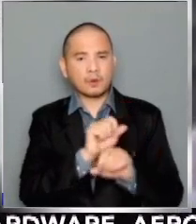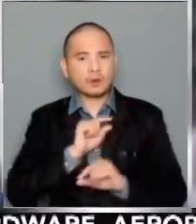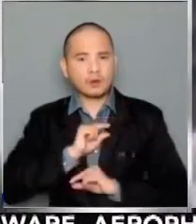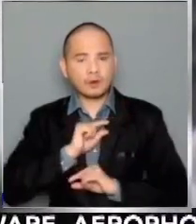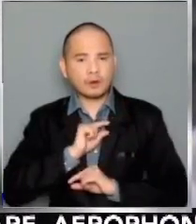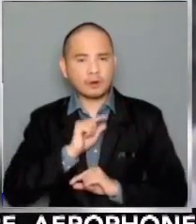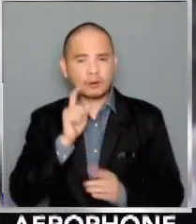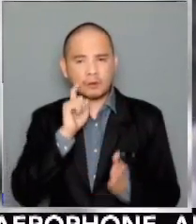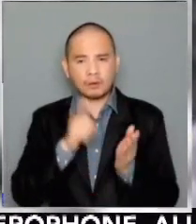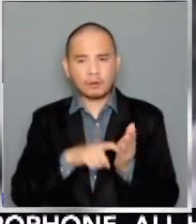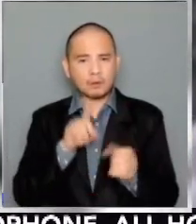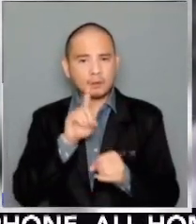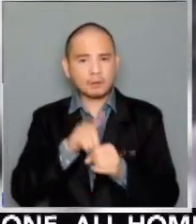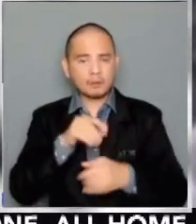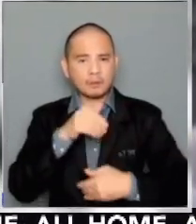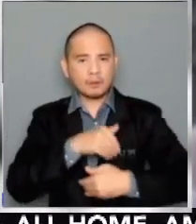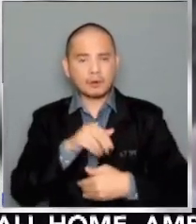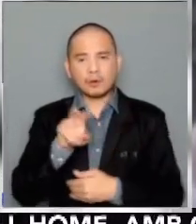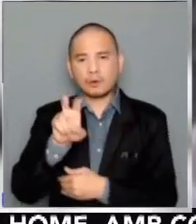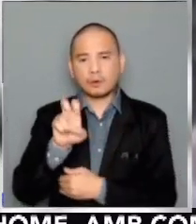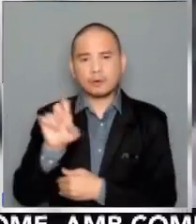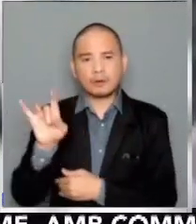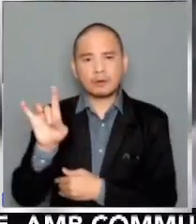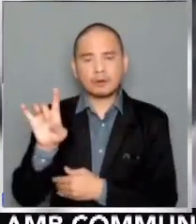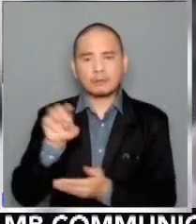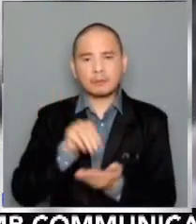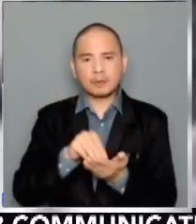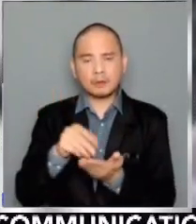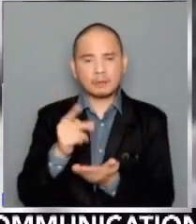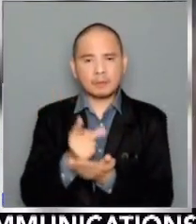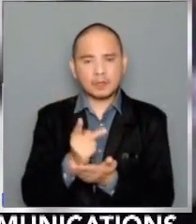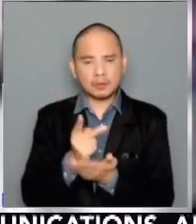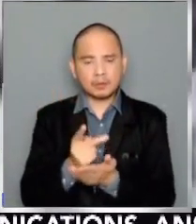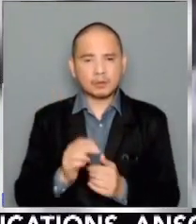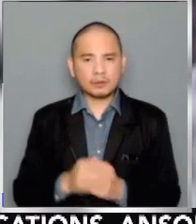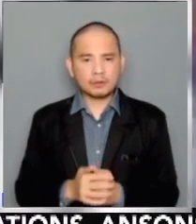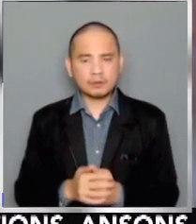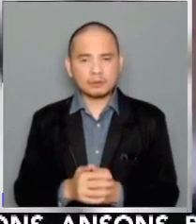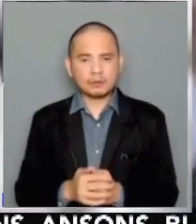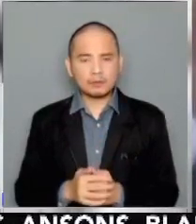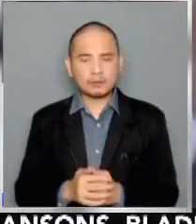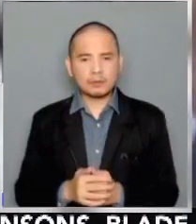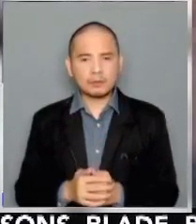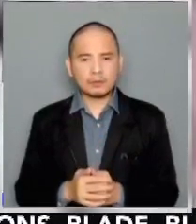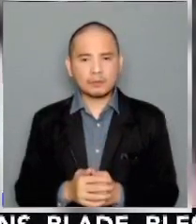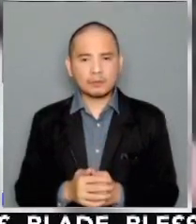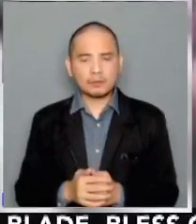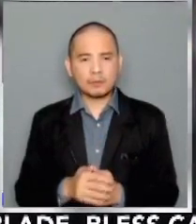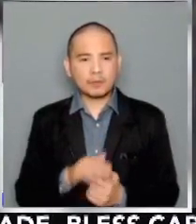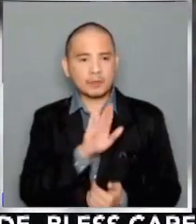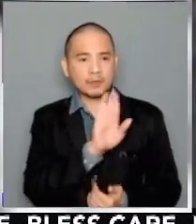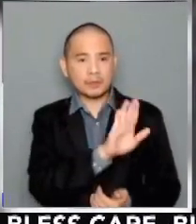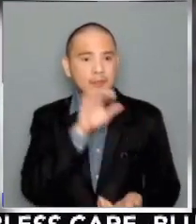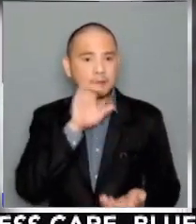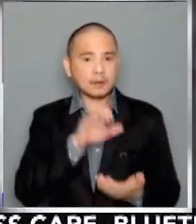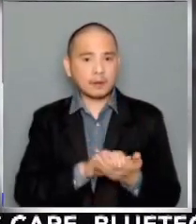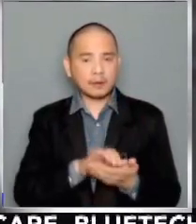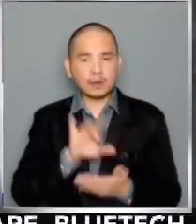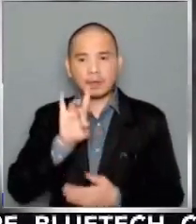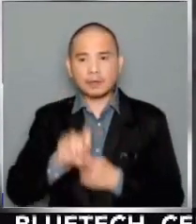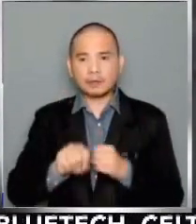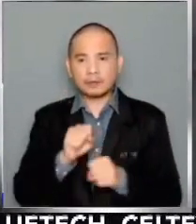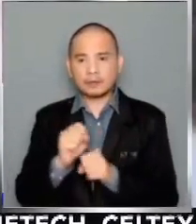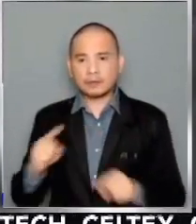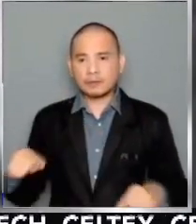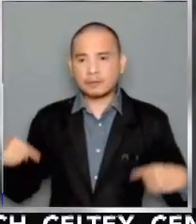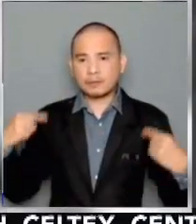280 million pesos for the past 21 years at ang kanyang asawa for the past 8 years ay nakapagtala